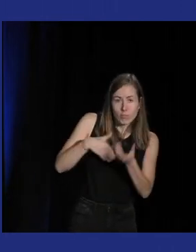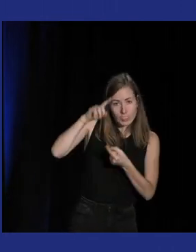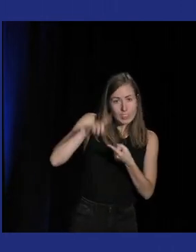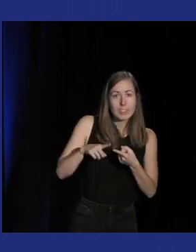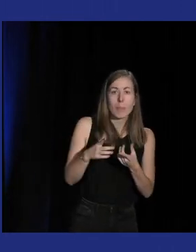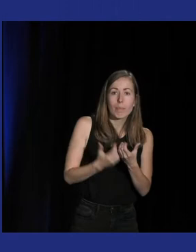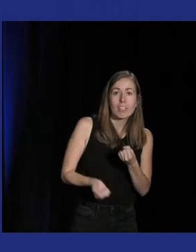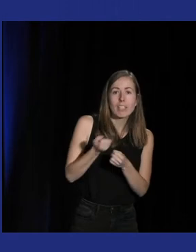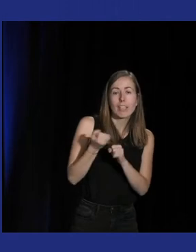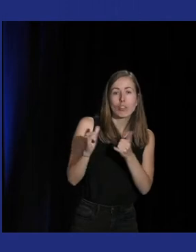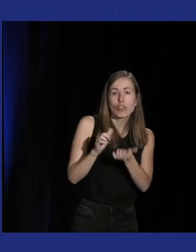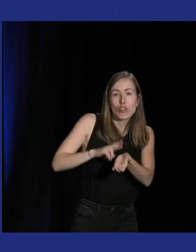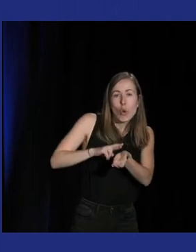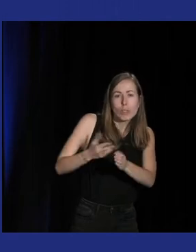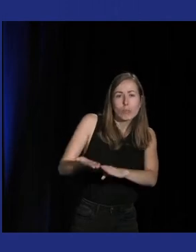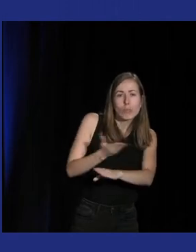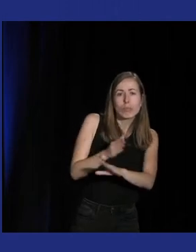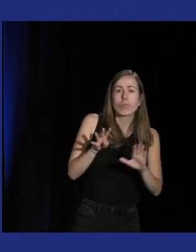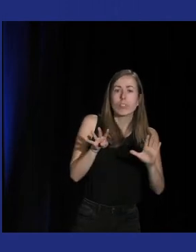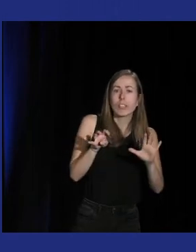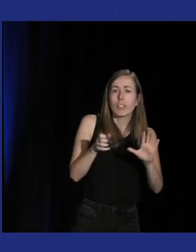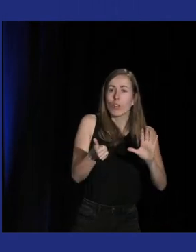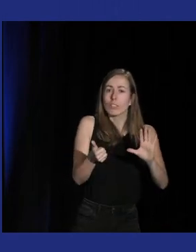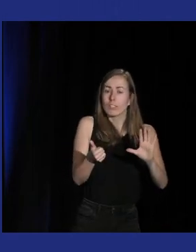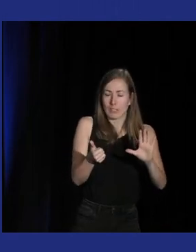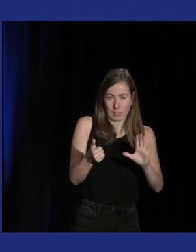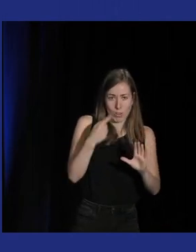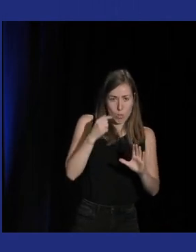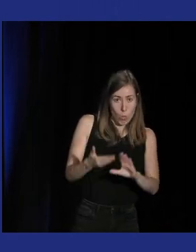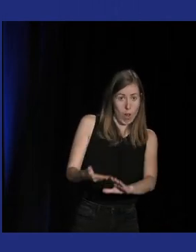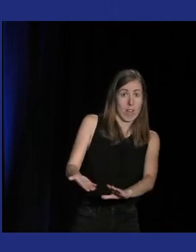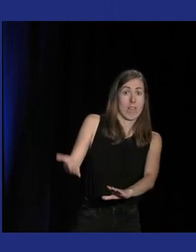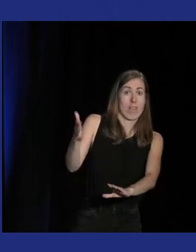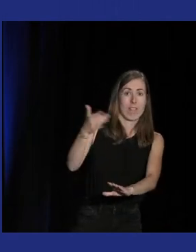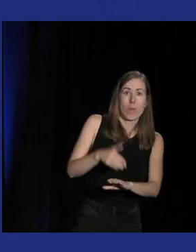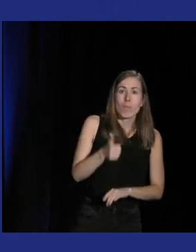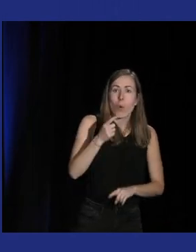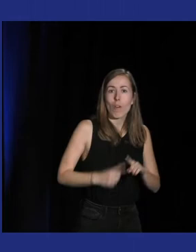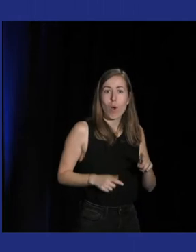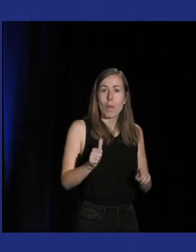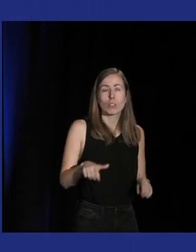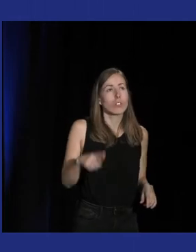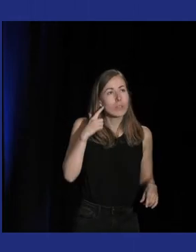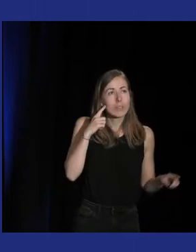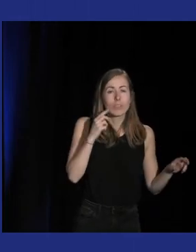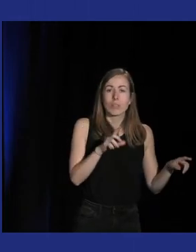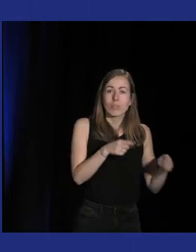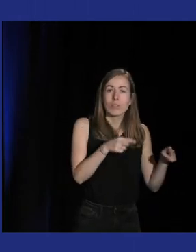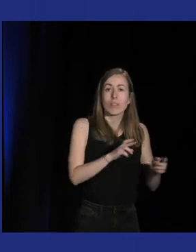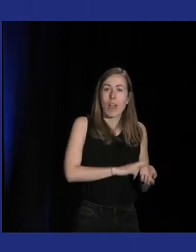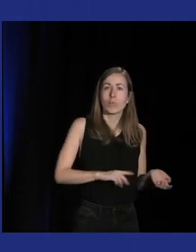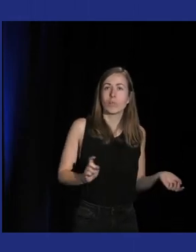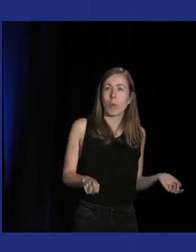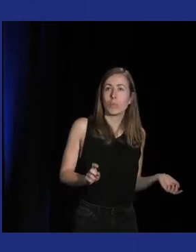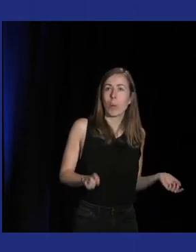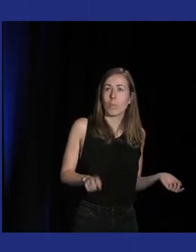ça remonte à 96 pour moi en fait ça doit remonter sûrement à la nuit des temps et à la première personne qui a essayé de suivre un rythme en tapant ses doigts sur une table parce que finalement le principe de base